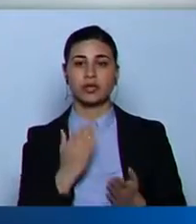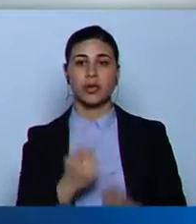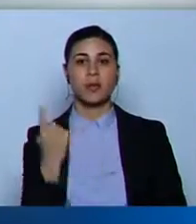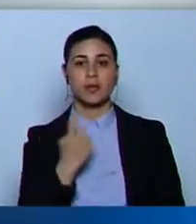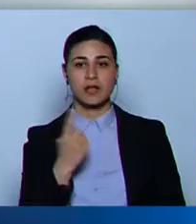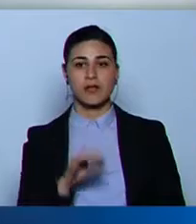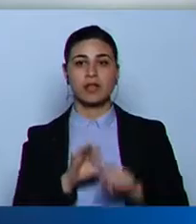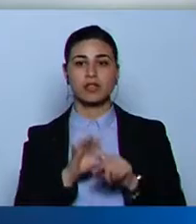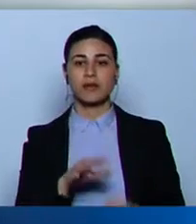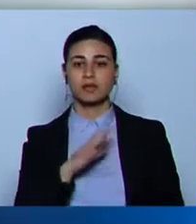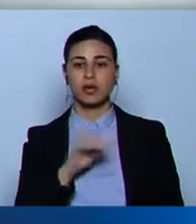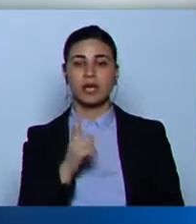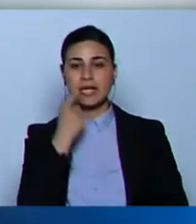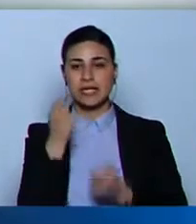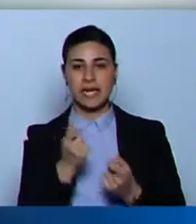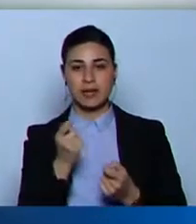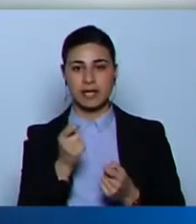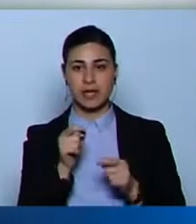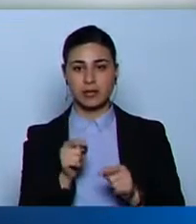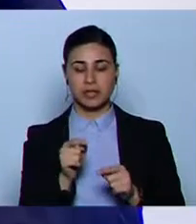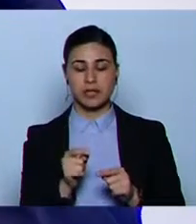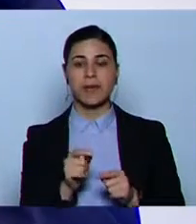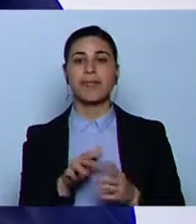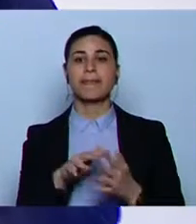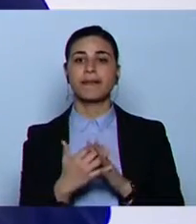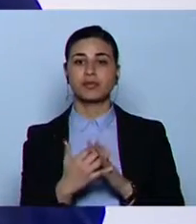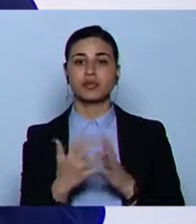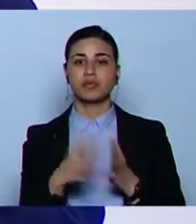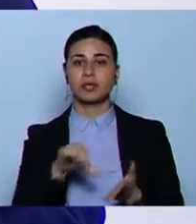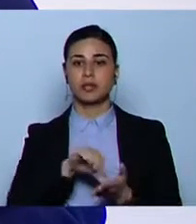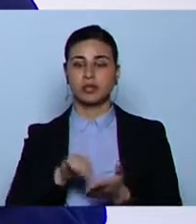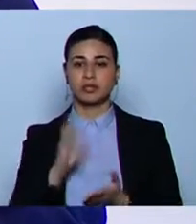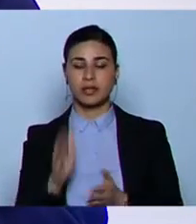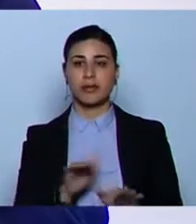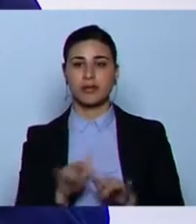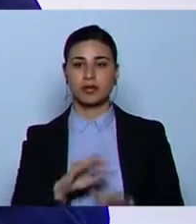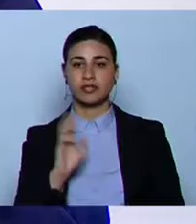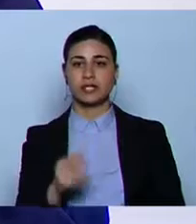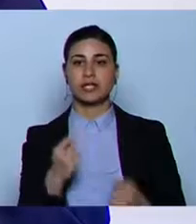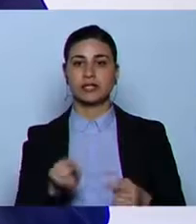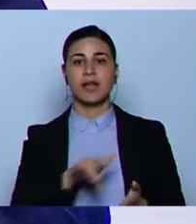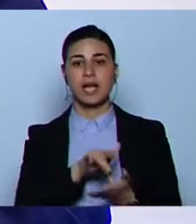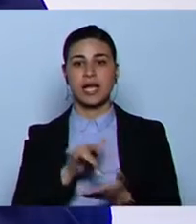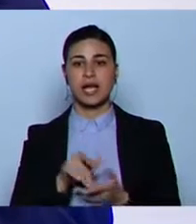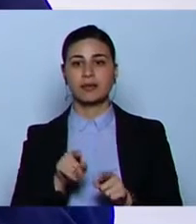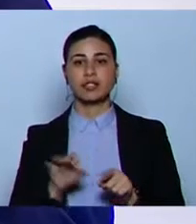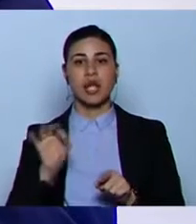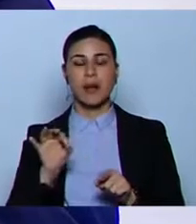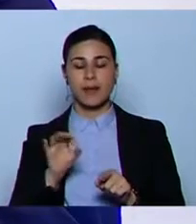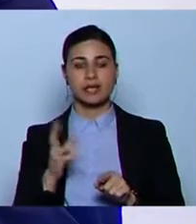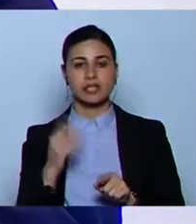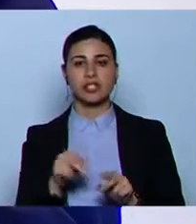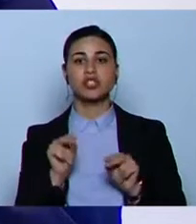დონეზე ჩავიტანთ ასევე რაღაც ელემენტებს თვითმართველობის, სოფელშიც უფრო მონაწილეობითი პროცესი იქნება და სხვა ქალაქებში. Ამაზე